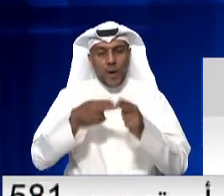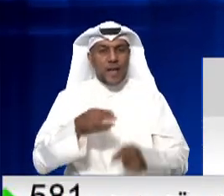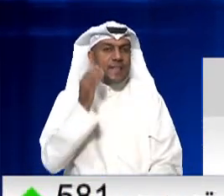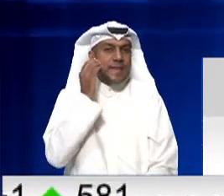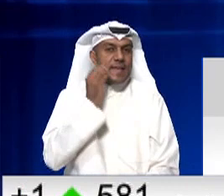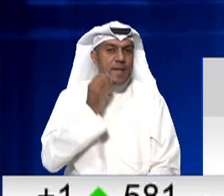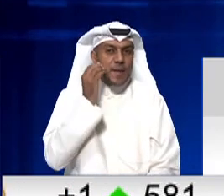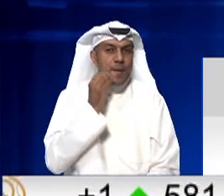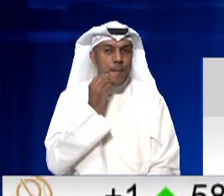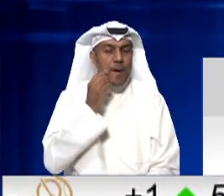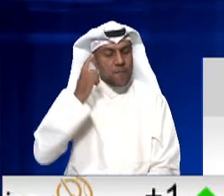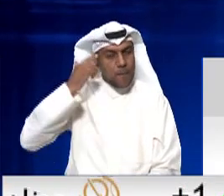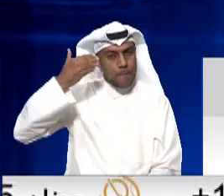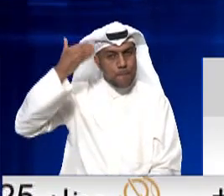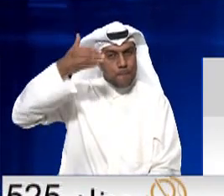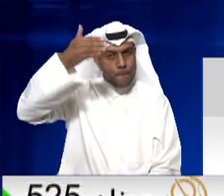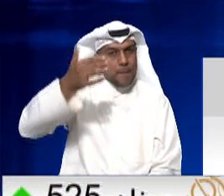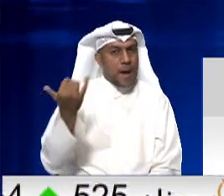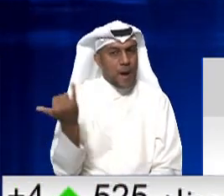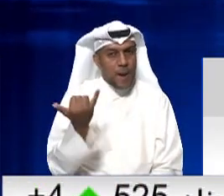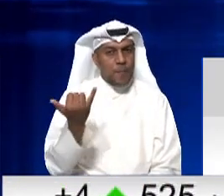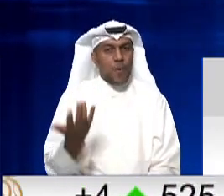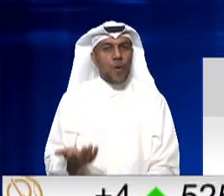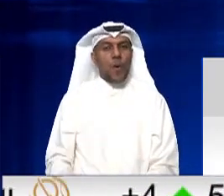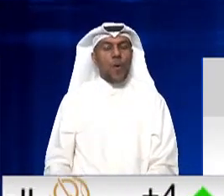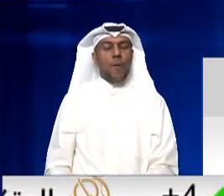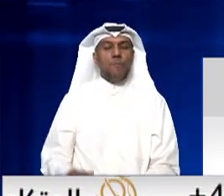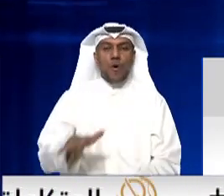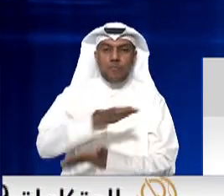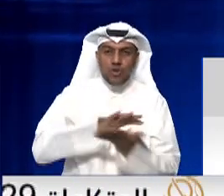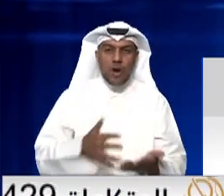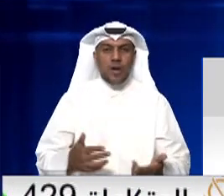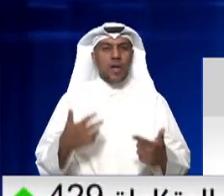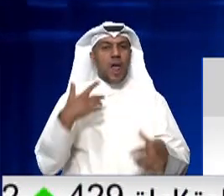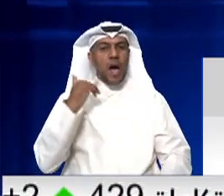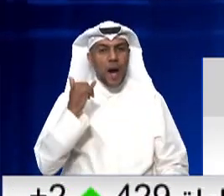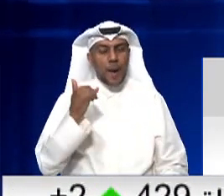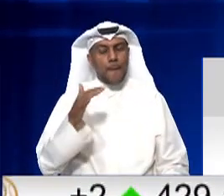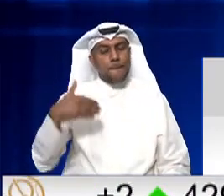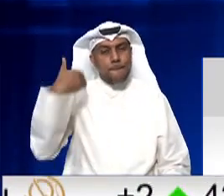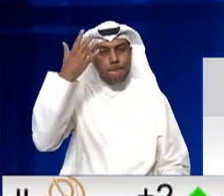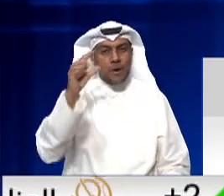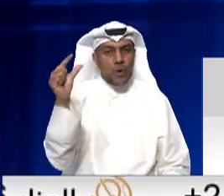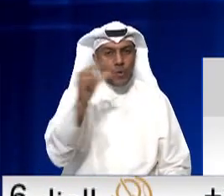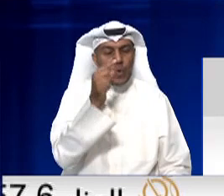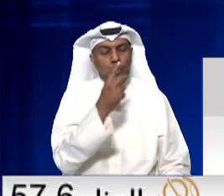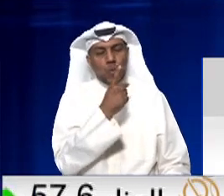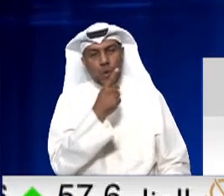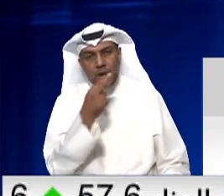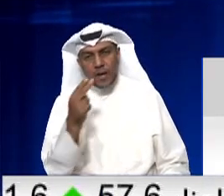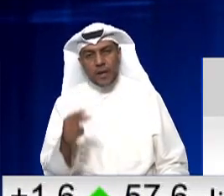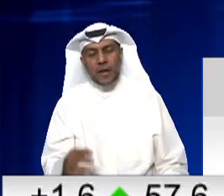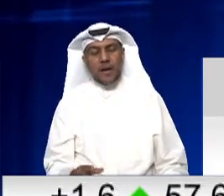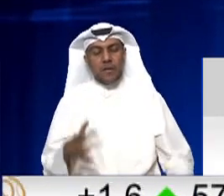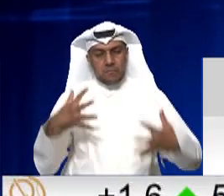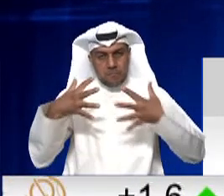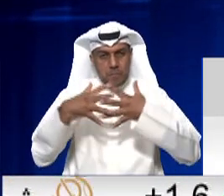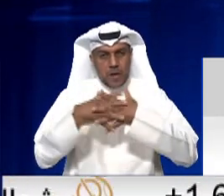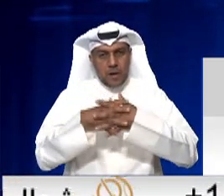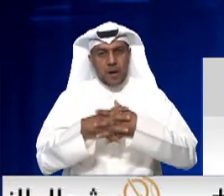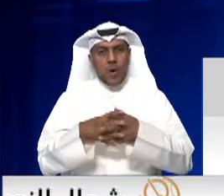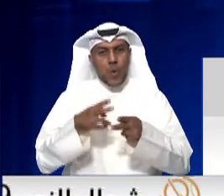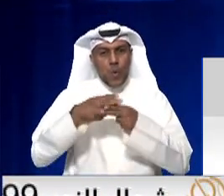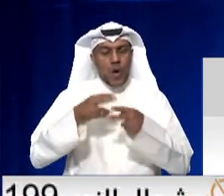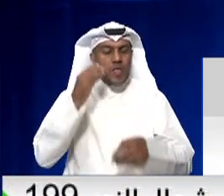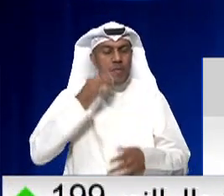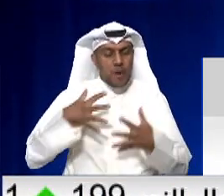التطورات والمستجدات الراهنه على الساحتين الاقليميه والدوليه وبحث اوجه تعزيز التعاون والعمل المشترك